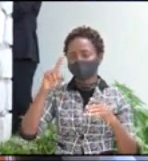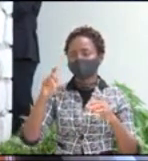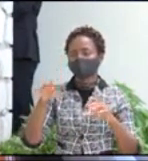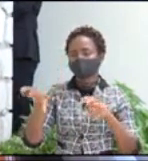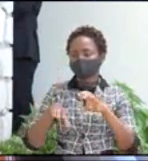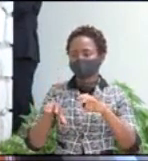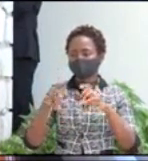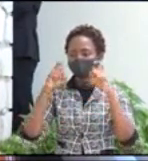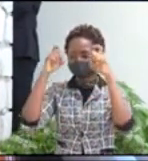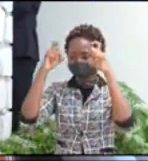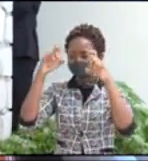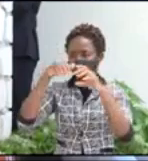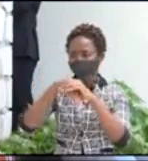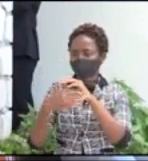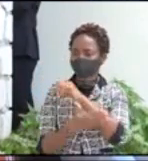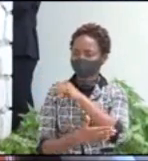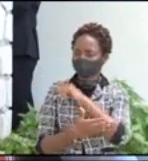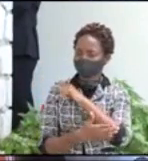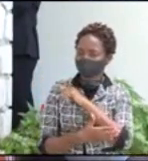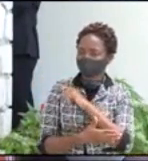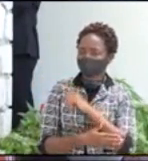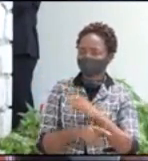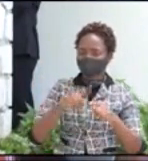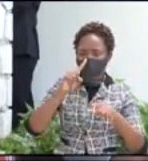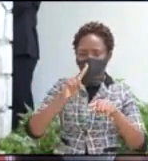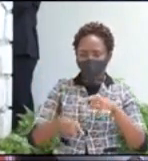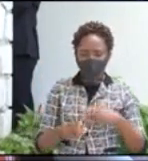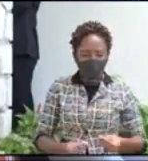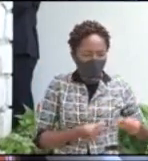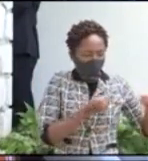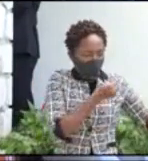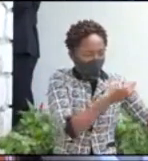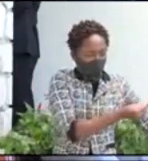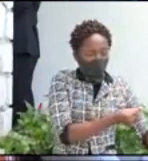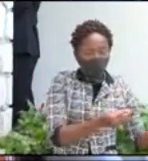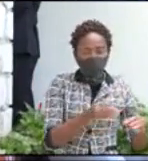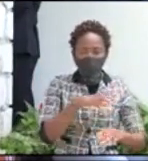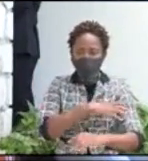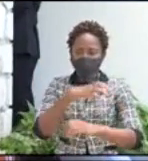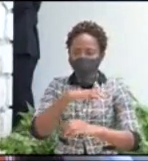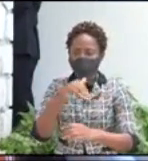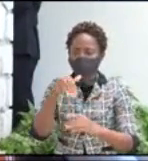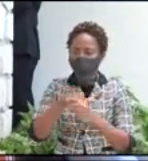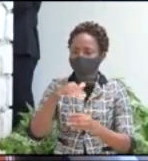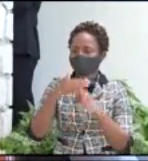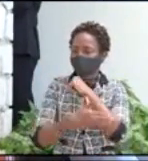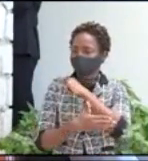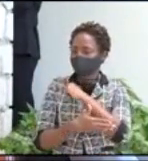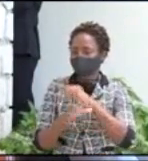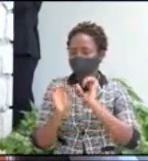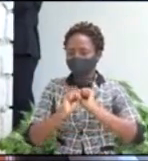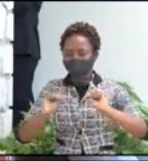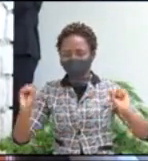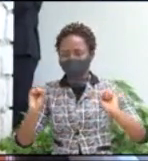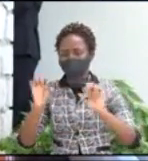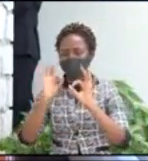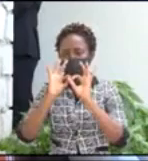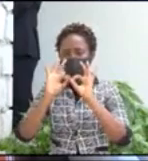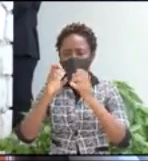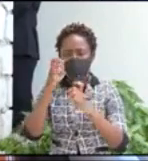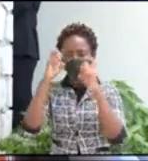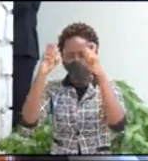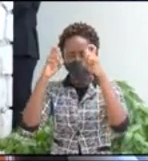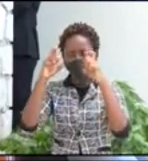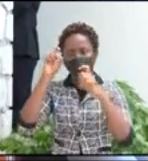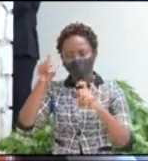parce que pas qu'a gagné transmission de pouvoir dans le pays sans élection parce que c'est élection que pour faire